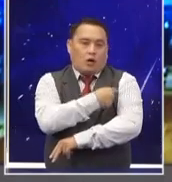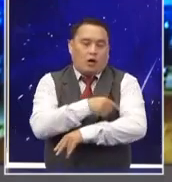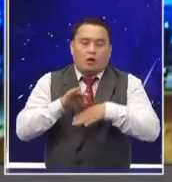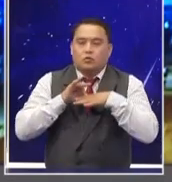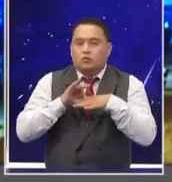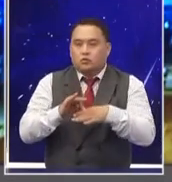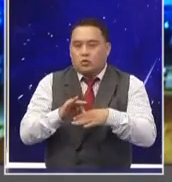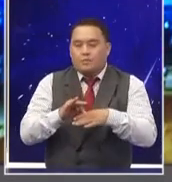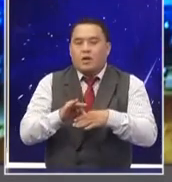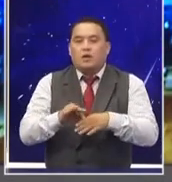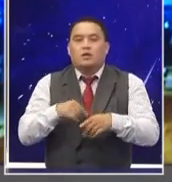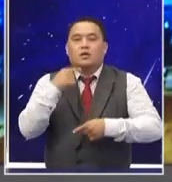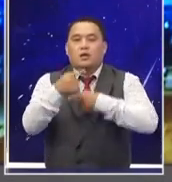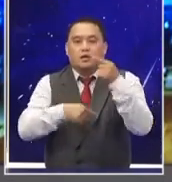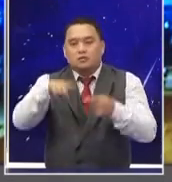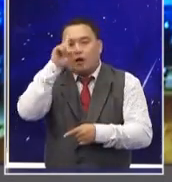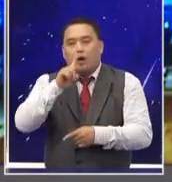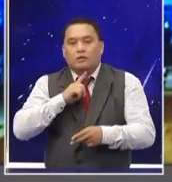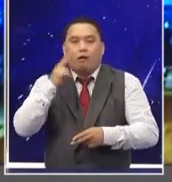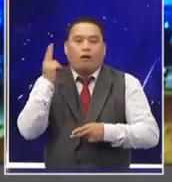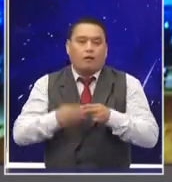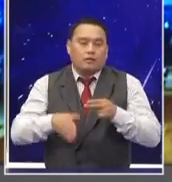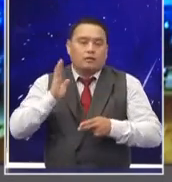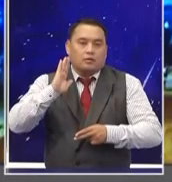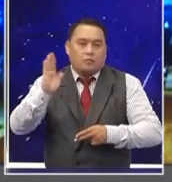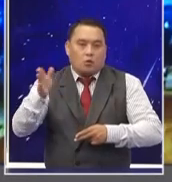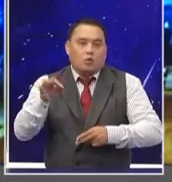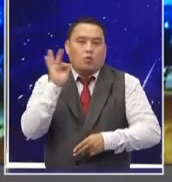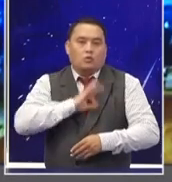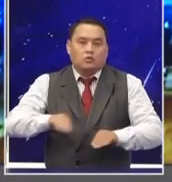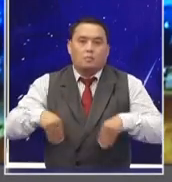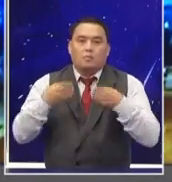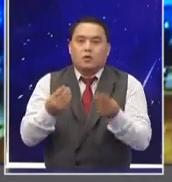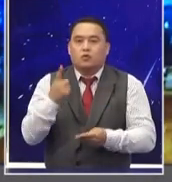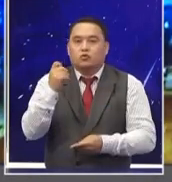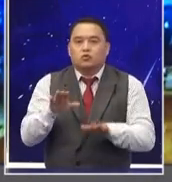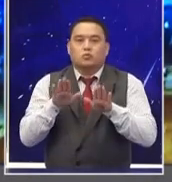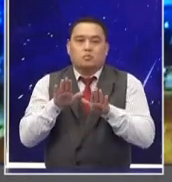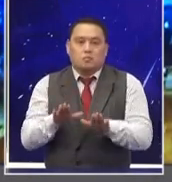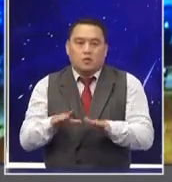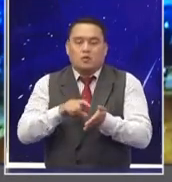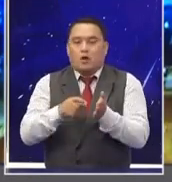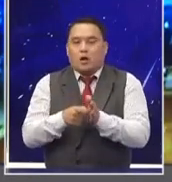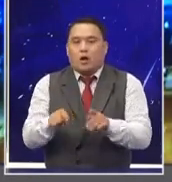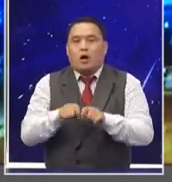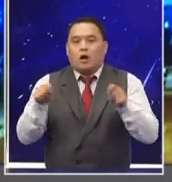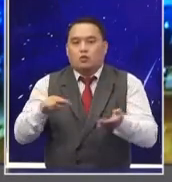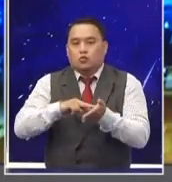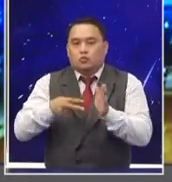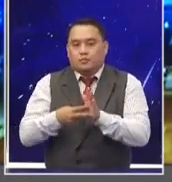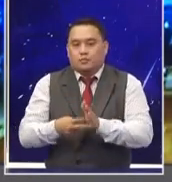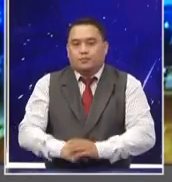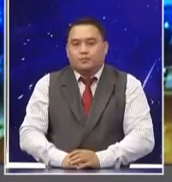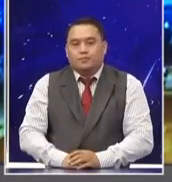Келер айда құрылыс жұмыстары түбегейлі аяқталады. Нысанның қолданысқа берілуімен 100 орындық провизорлық бөлім ашылу жоспарда.